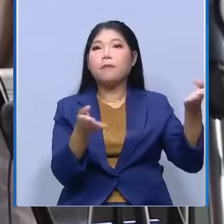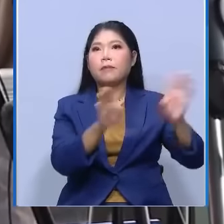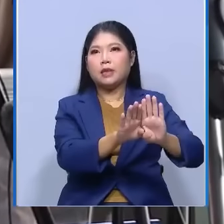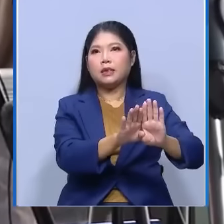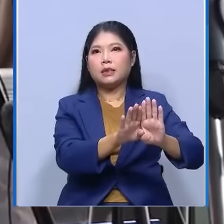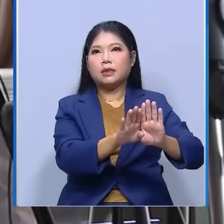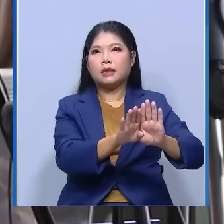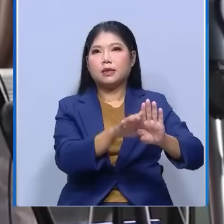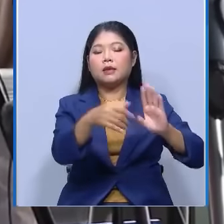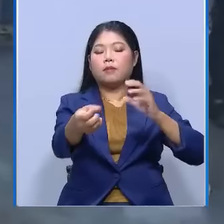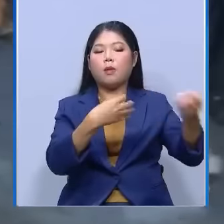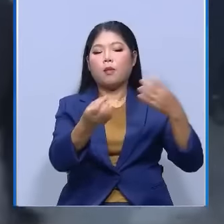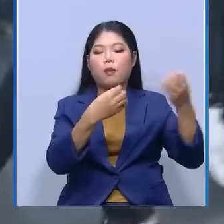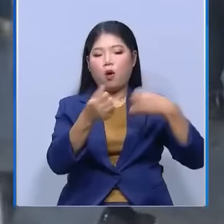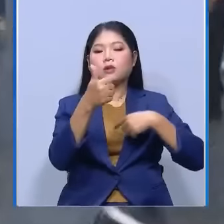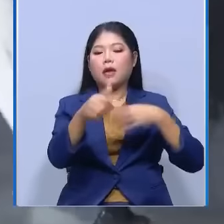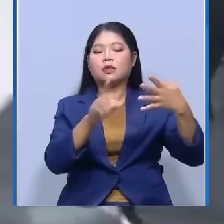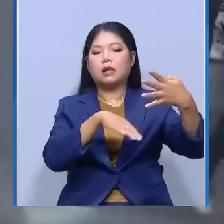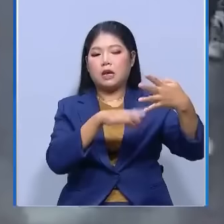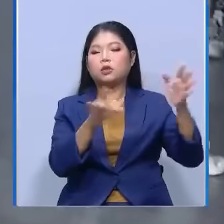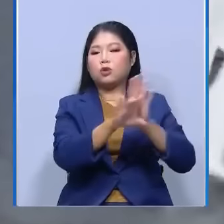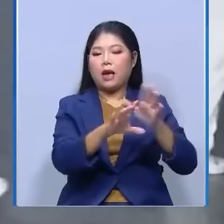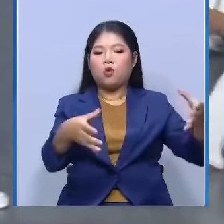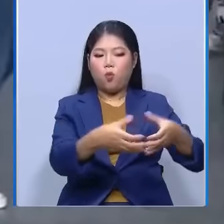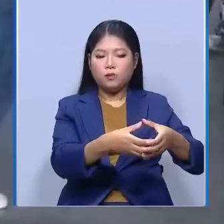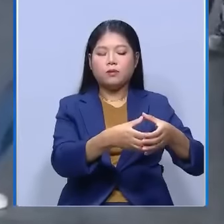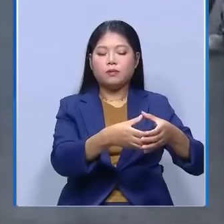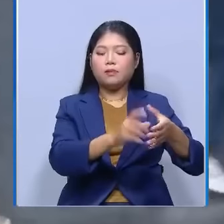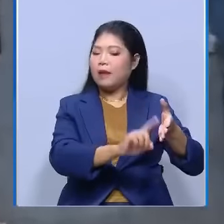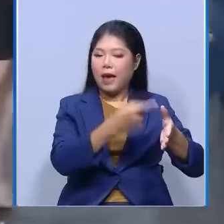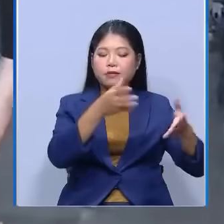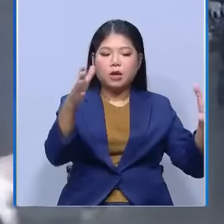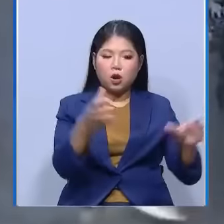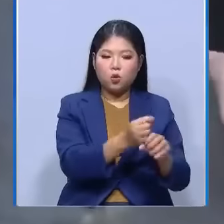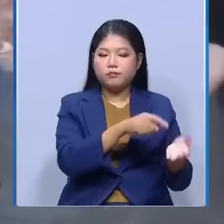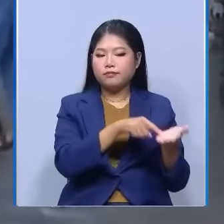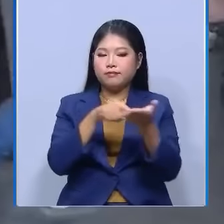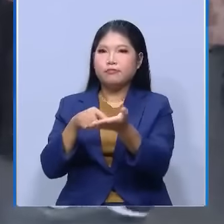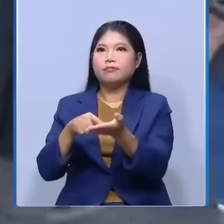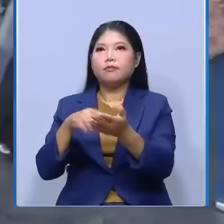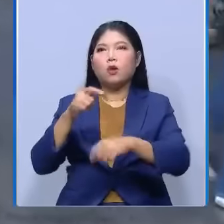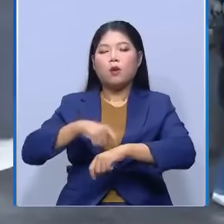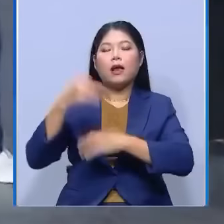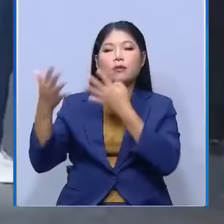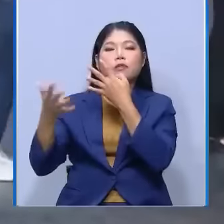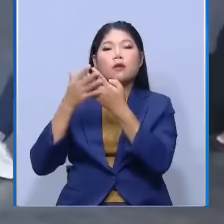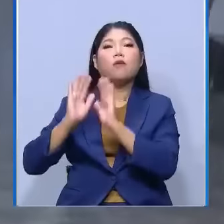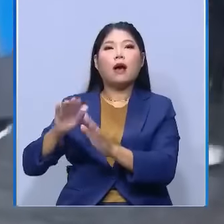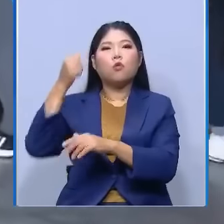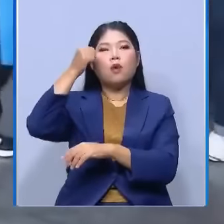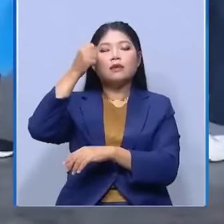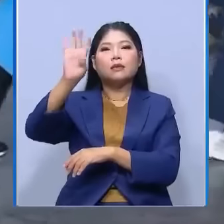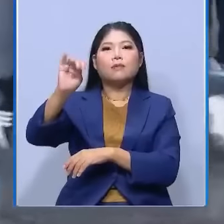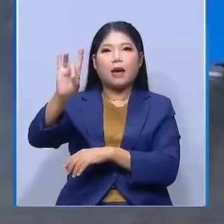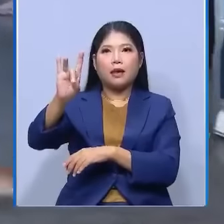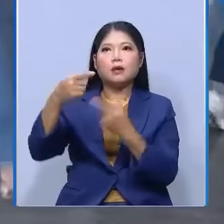ธุรการทางคดีเพื่อให้สามารถสรุปสำนวนคดีผู้ต้องหาล็อตแรกได้ทันกำหนดฝากขังไม่เกิน48วันส่วนผู้เสียหายรายอื่นๆเนี่ยยังเข้